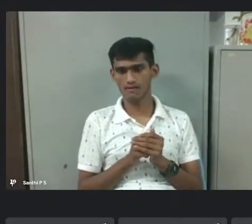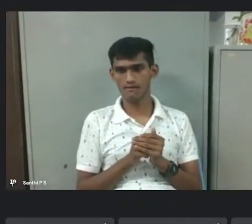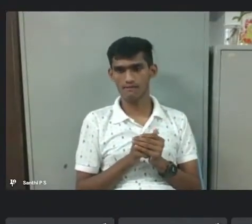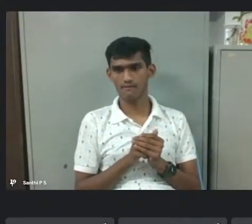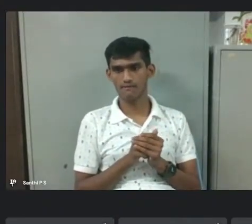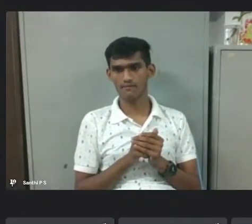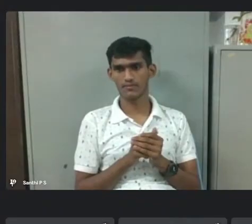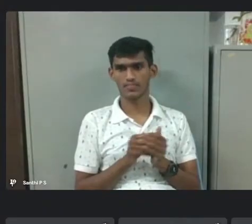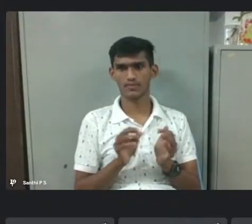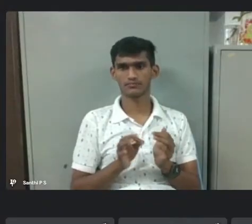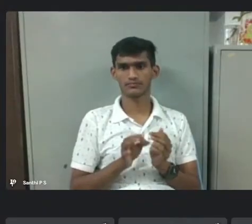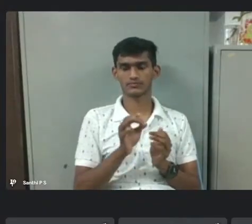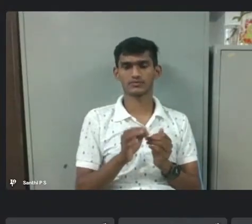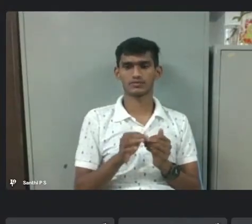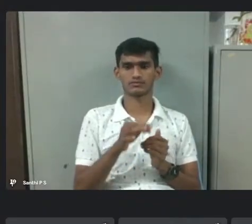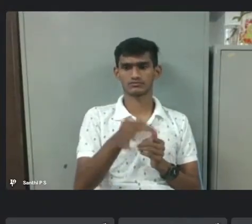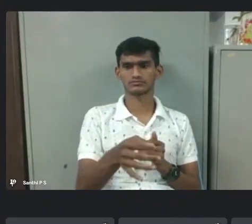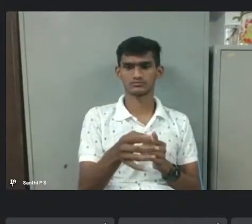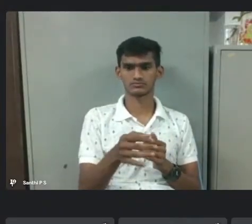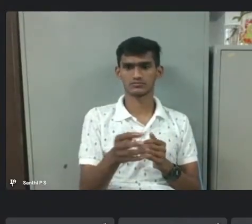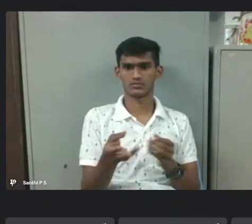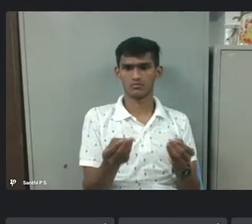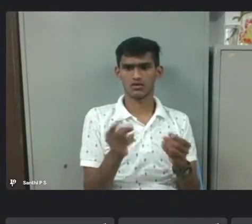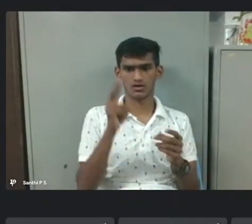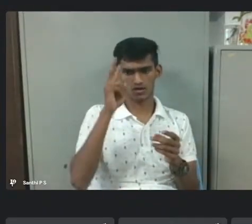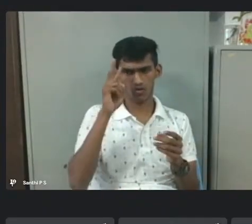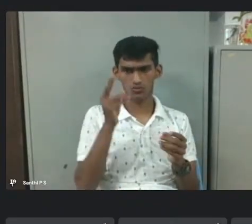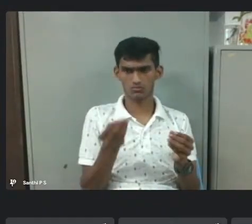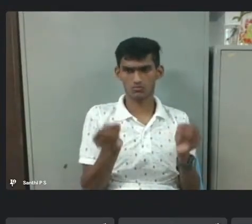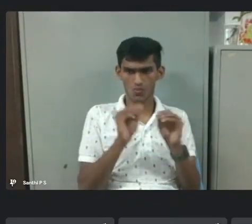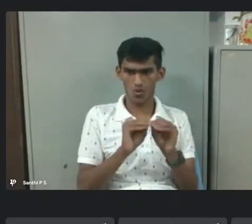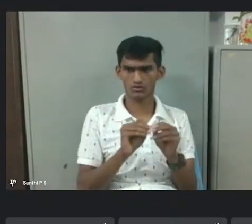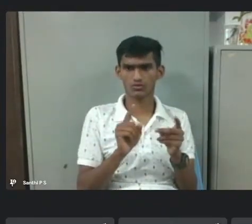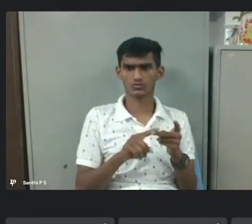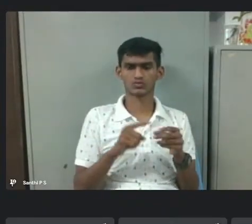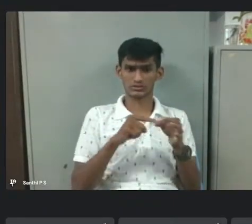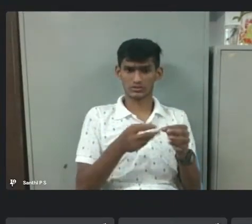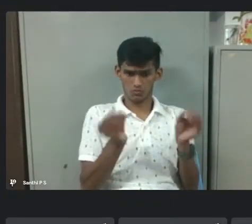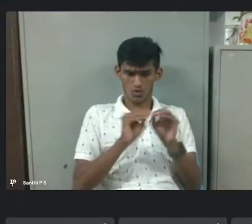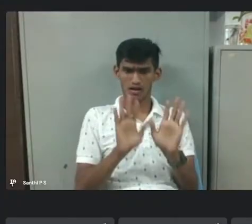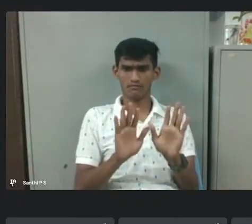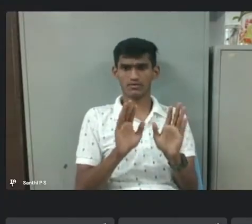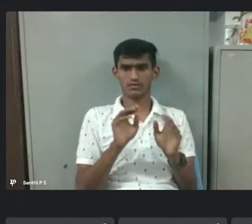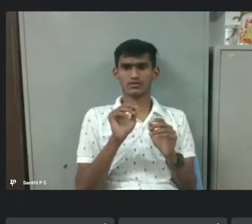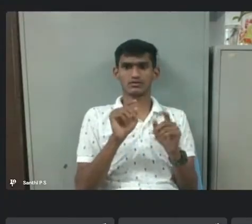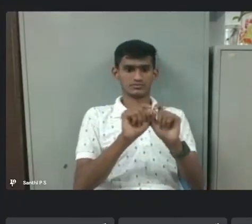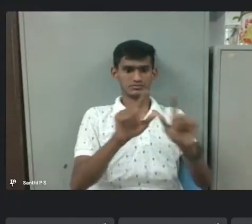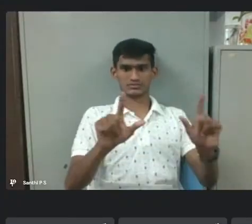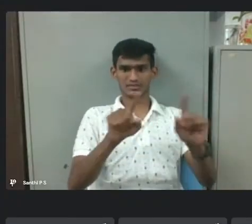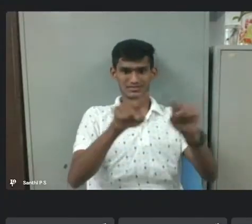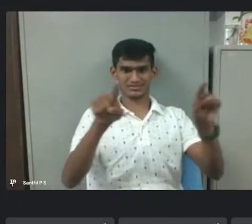ഇനി കൂടുതൽ ചോദ്യങ്ങളോ സംശയങ്ങളോ ഉണ്ടെങ്കിൽ നമ്മുടെ സ്ക്രീനിൽ നമ്പർ ഉണ്ട്. നമ്പർ നോട്ട് ചെയ്ത് കോണ്ടാക്ട്